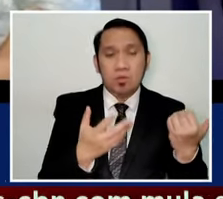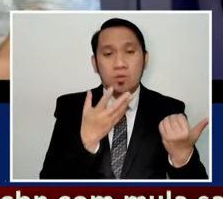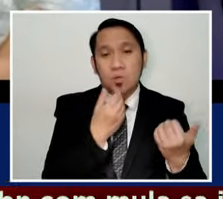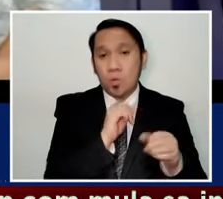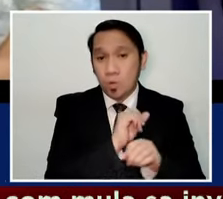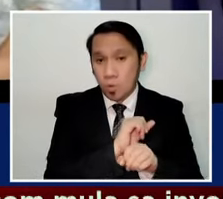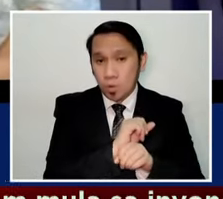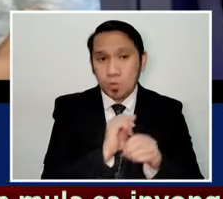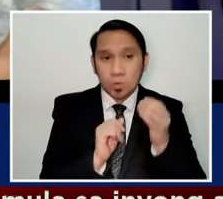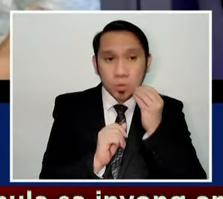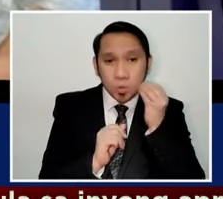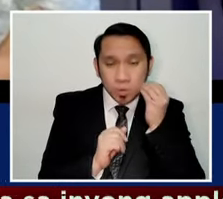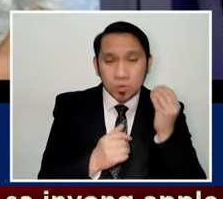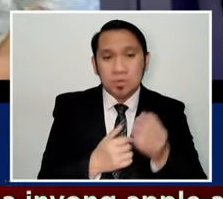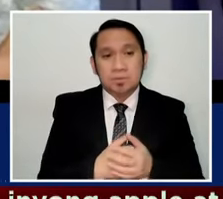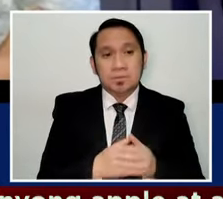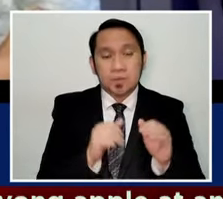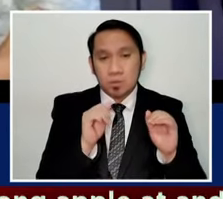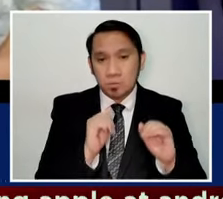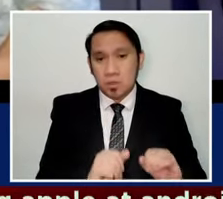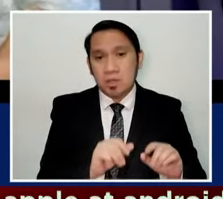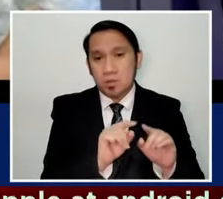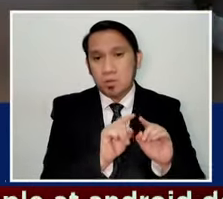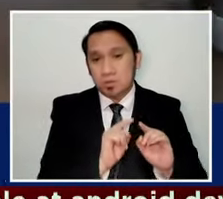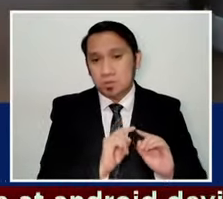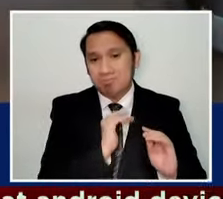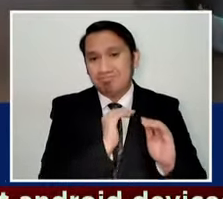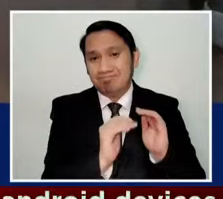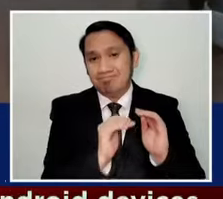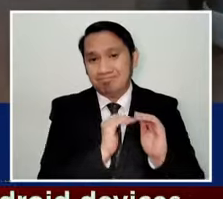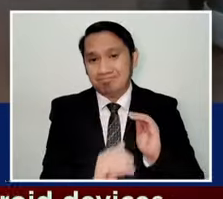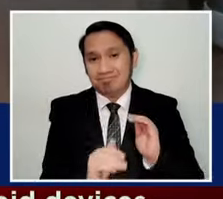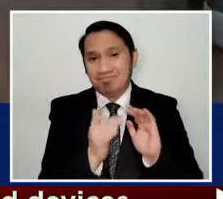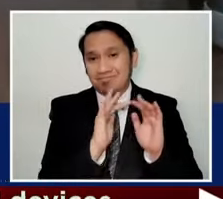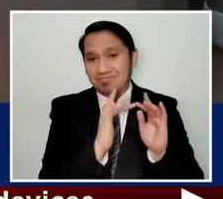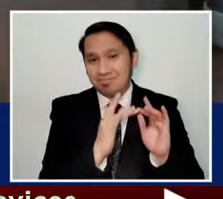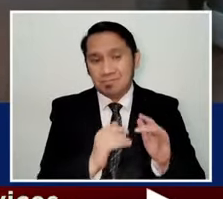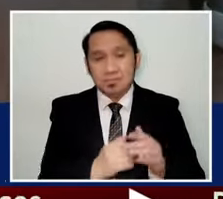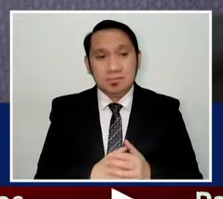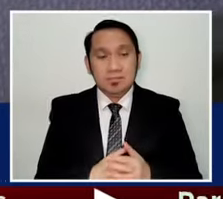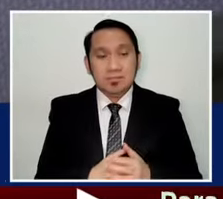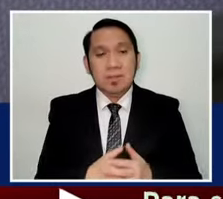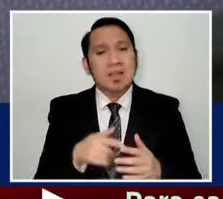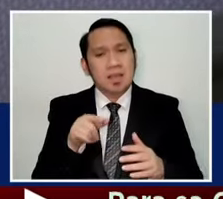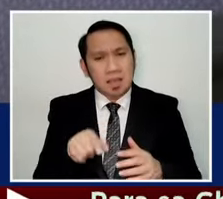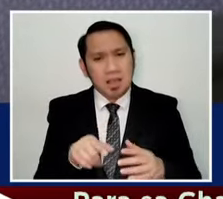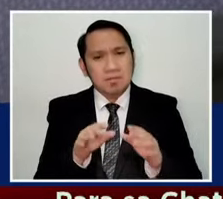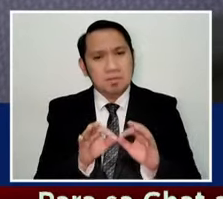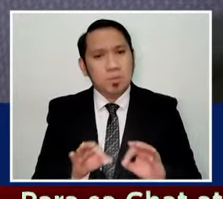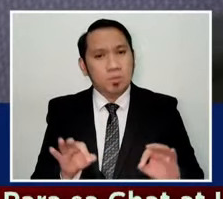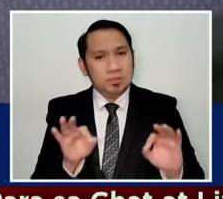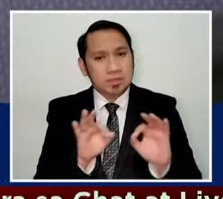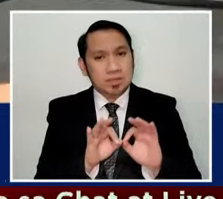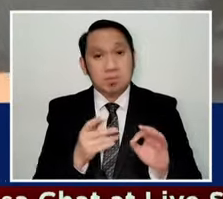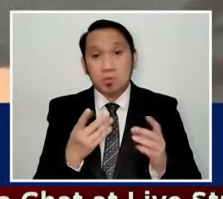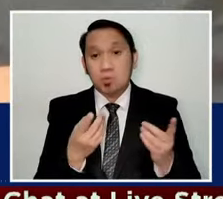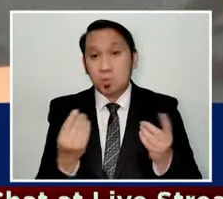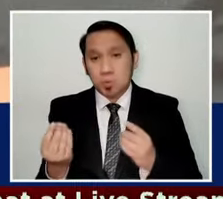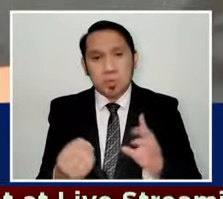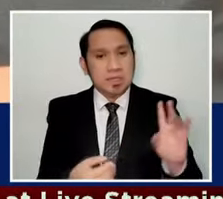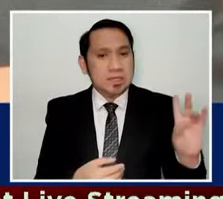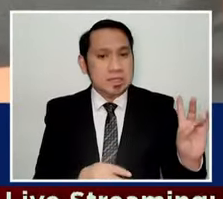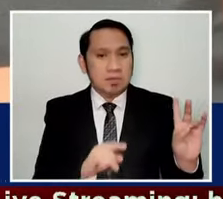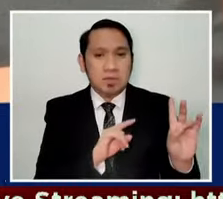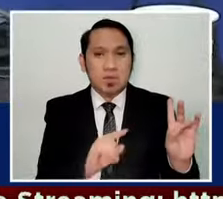pwedeng magsubmit ng puro electronic documents. May silbi rin umanong gawing 7 a.m. to